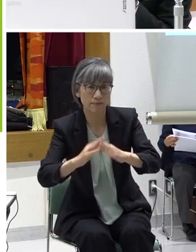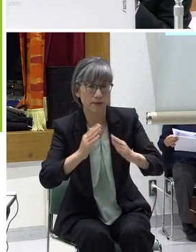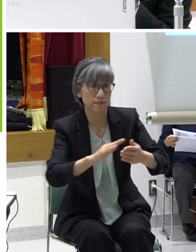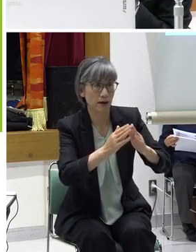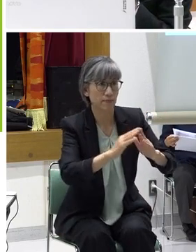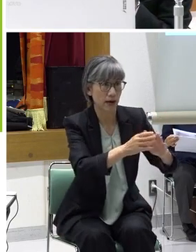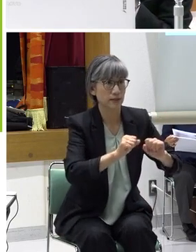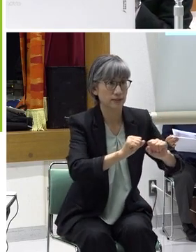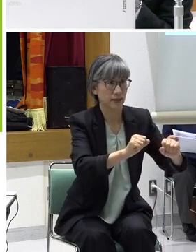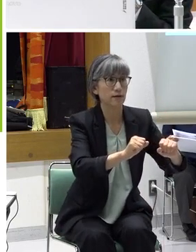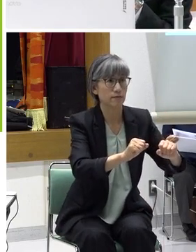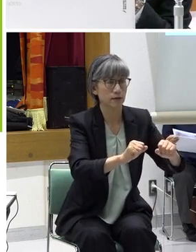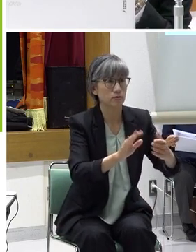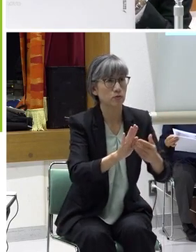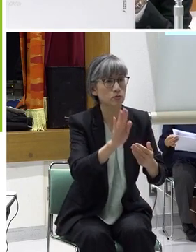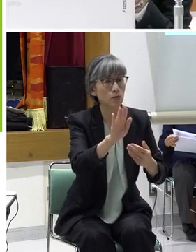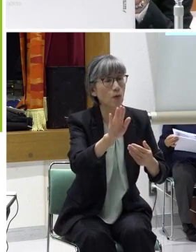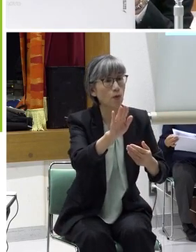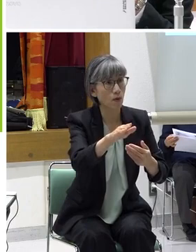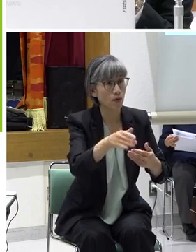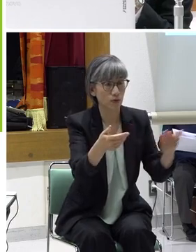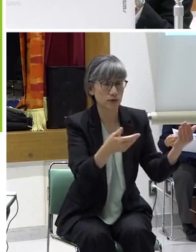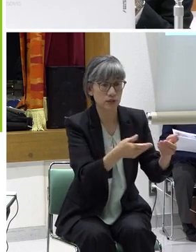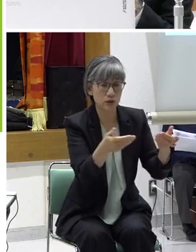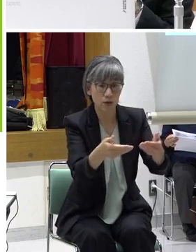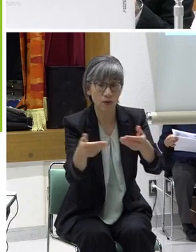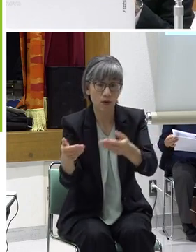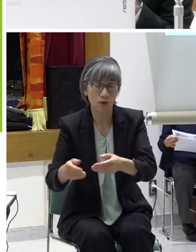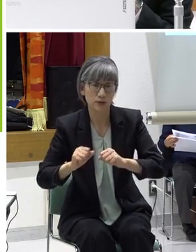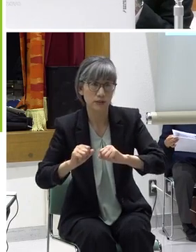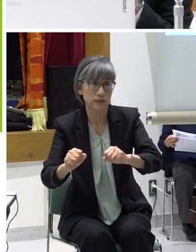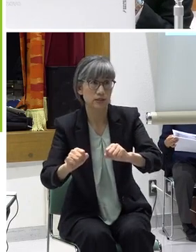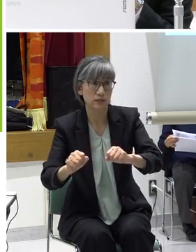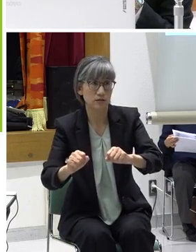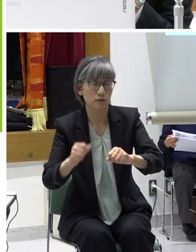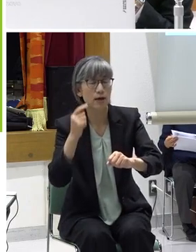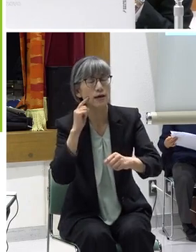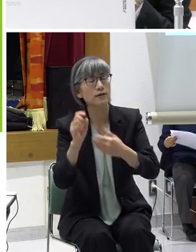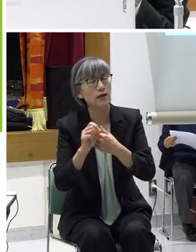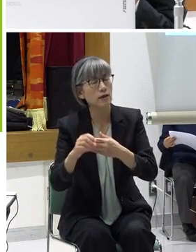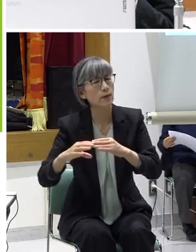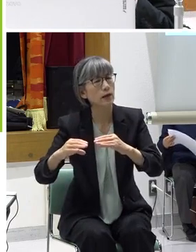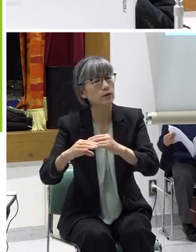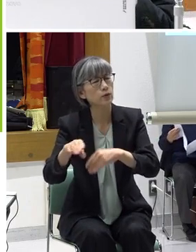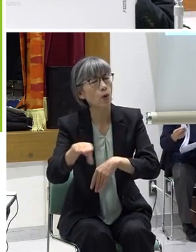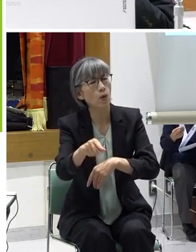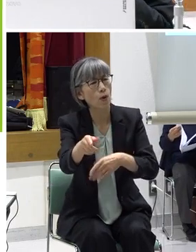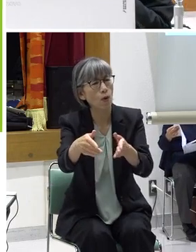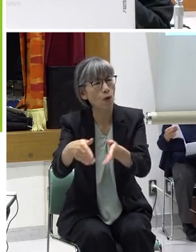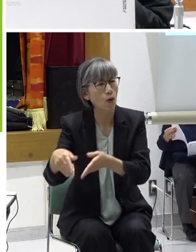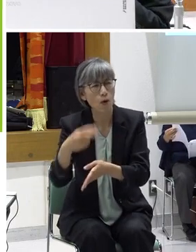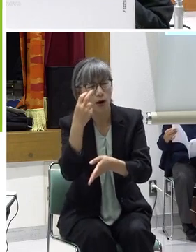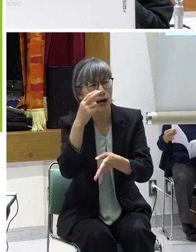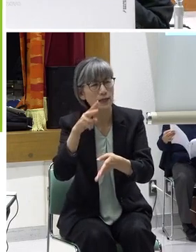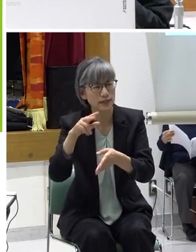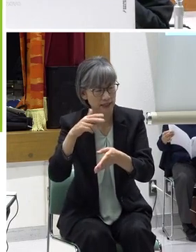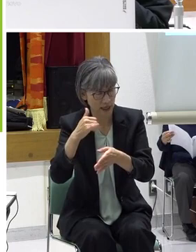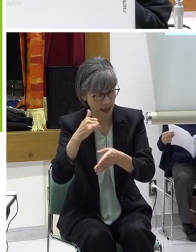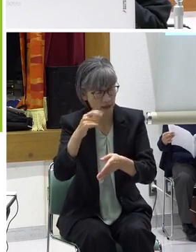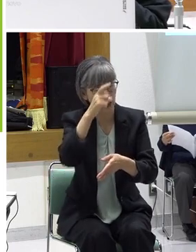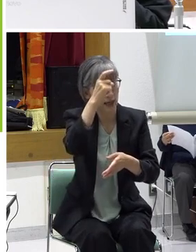その後はそれぞれの事業を実施するもの、例えば道路管理者、鉄道事業者や警察